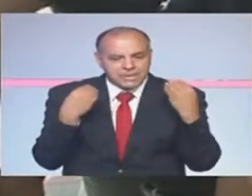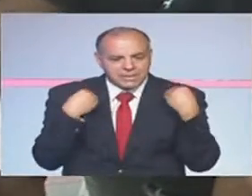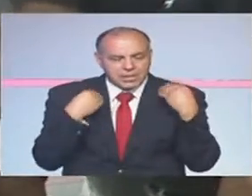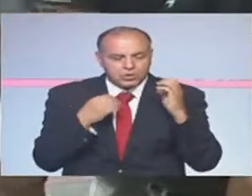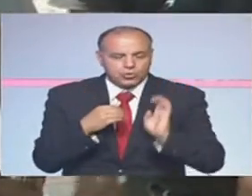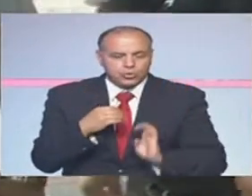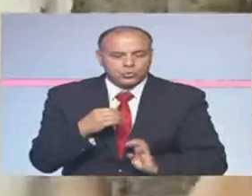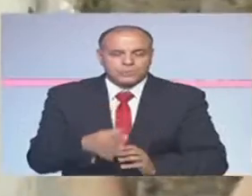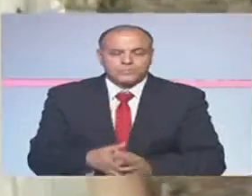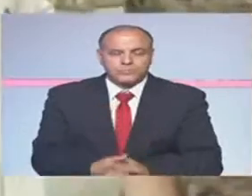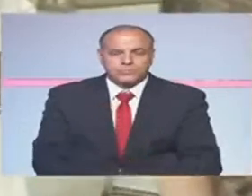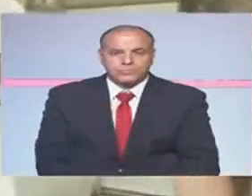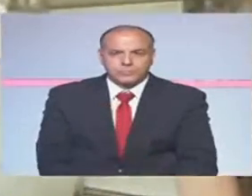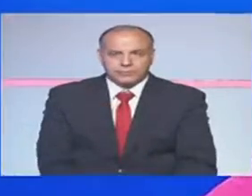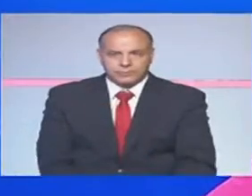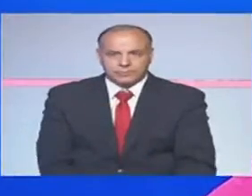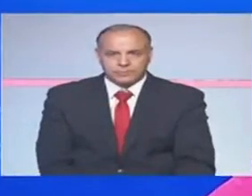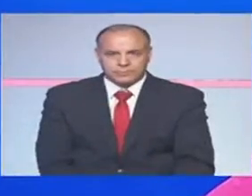الجنوبيه